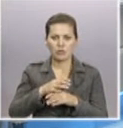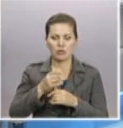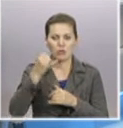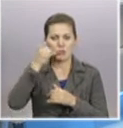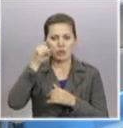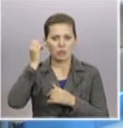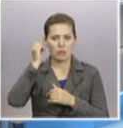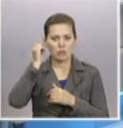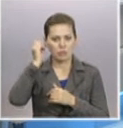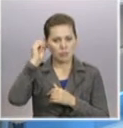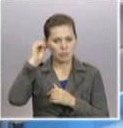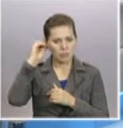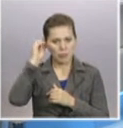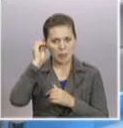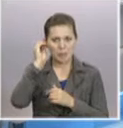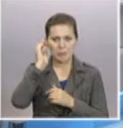бар екен алғашқы. Кеш